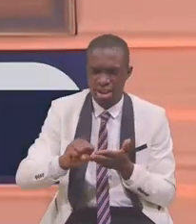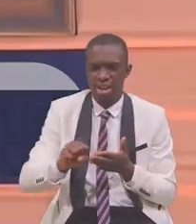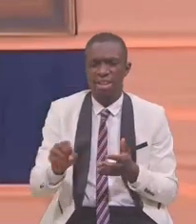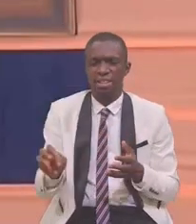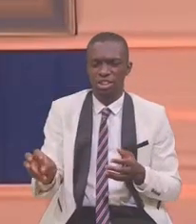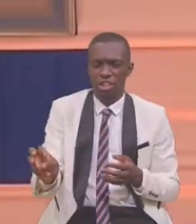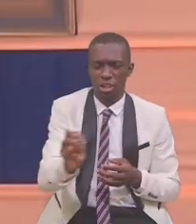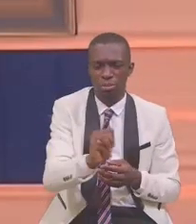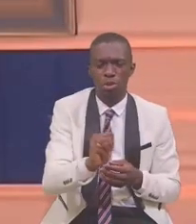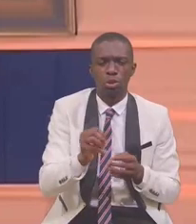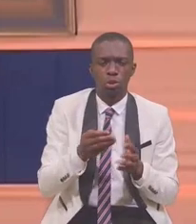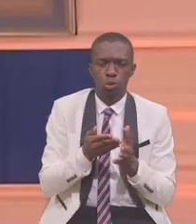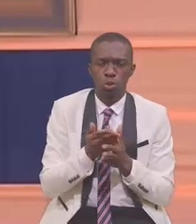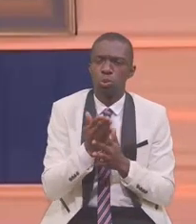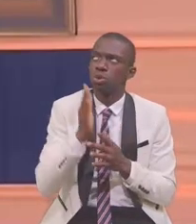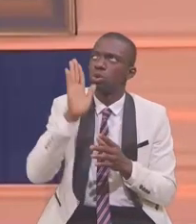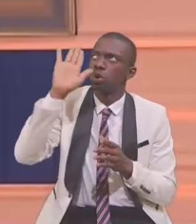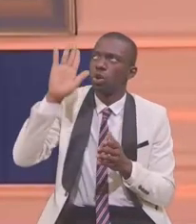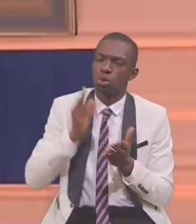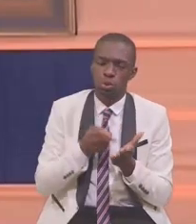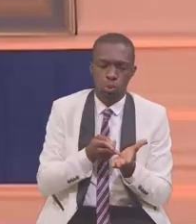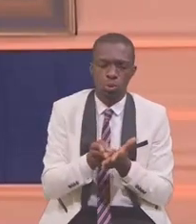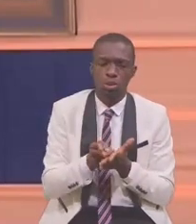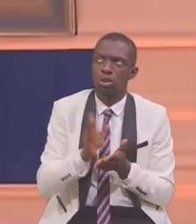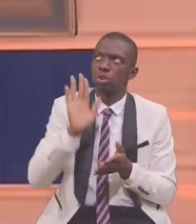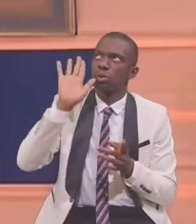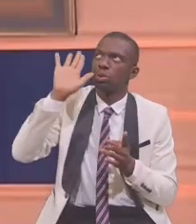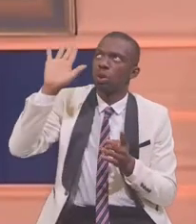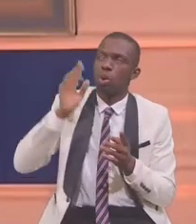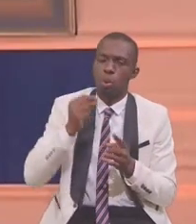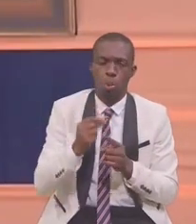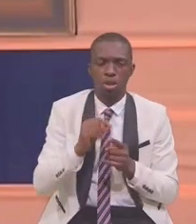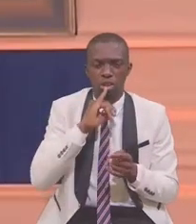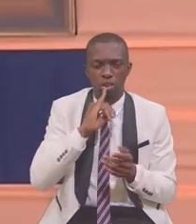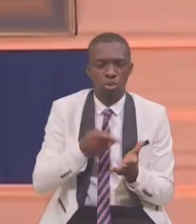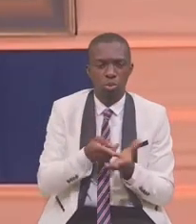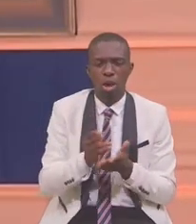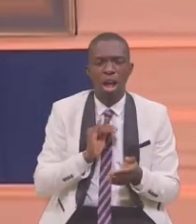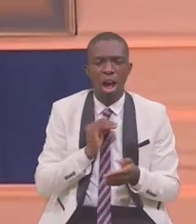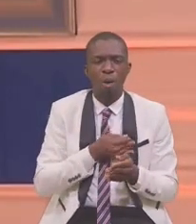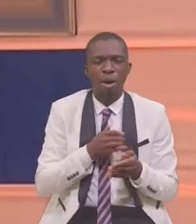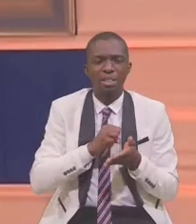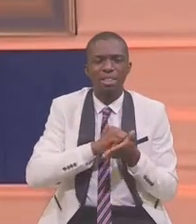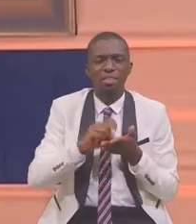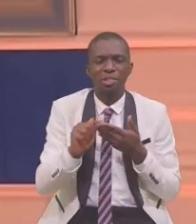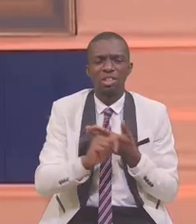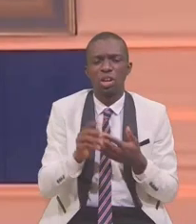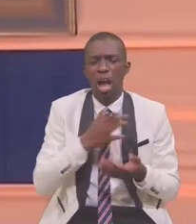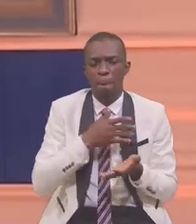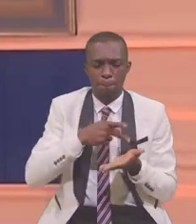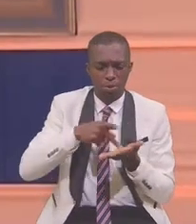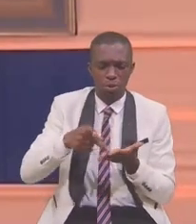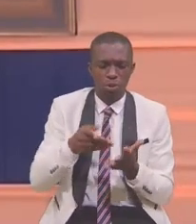vérité. Notre sanctification et notre pureté par la parole. Ceci est divisé en diverses sections.